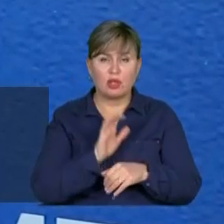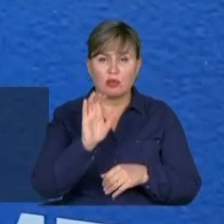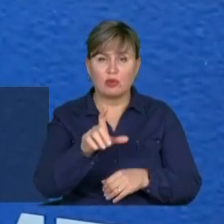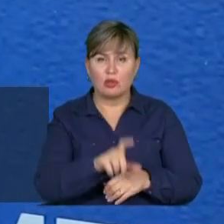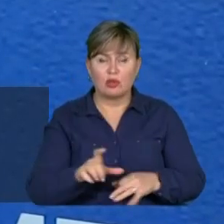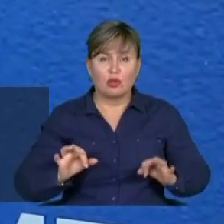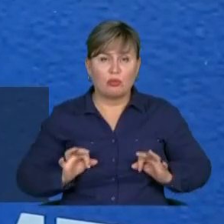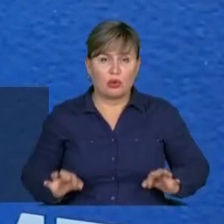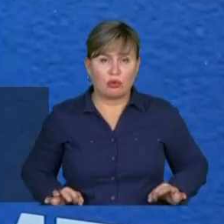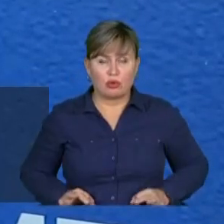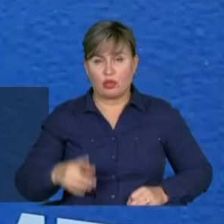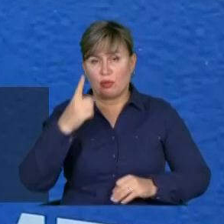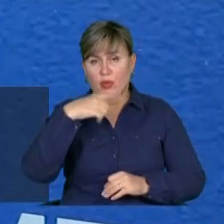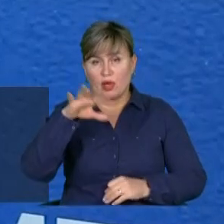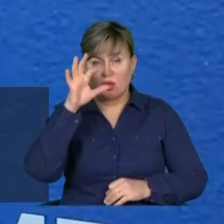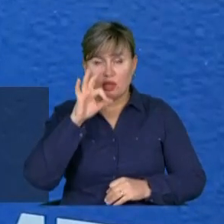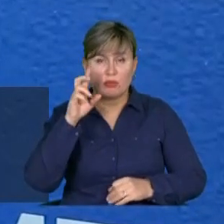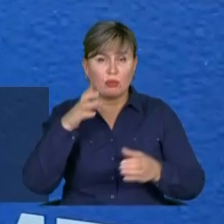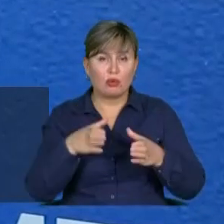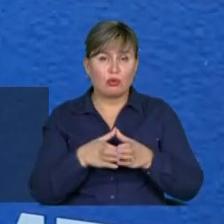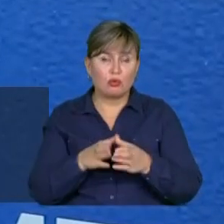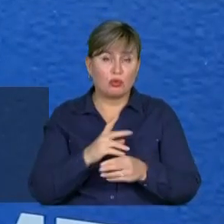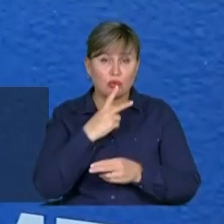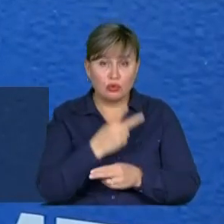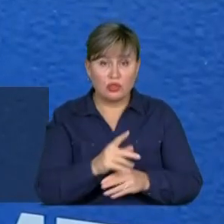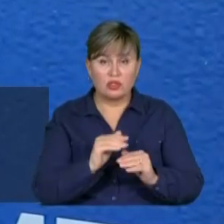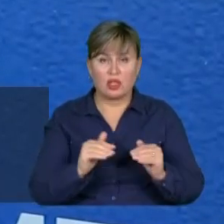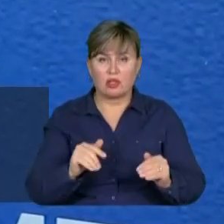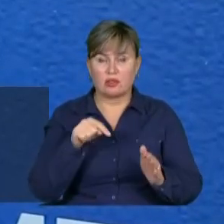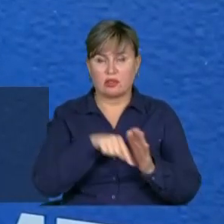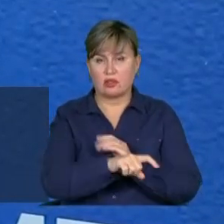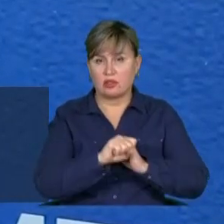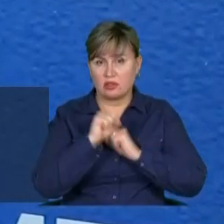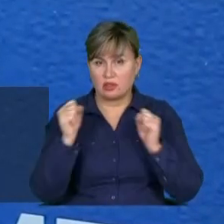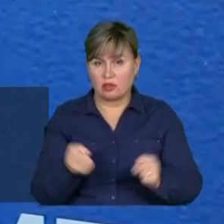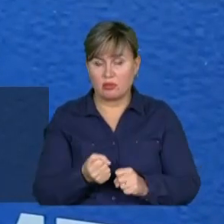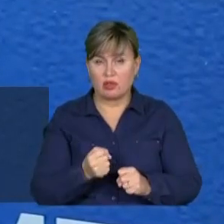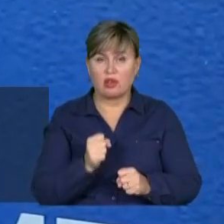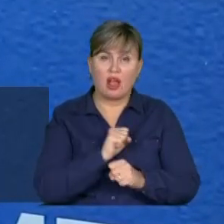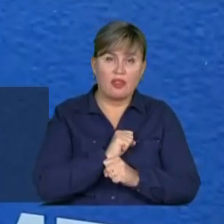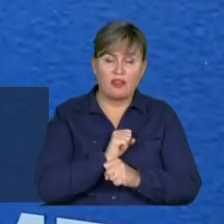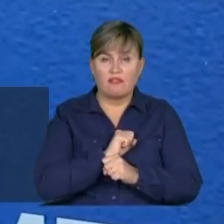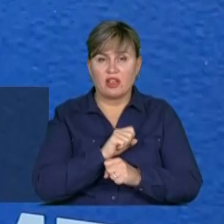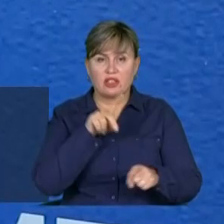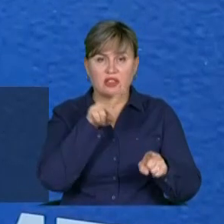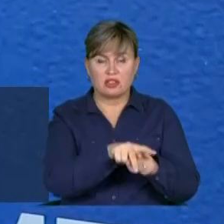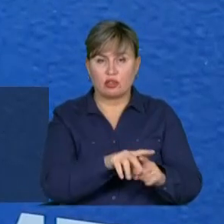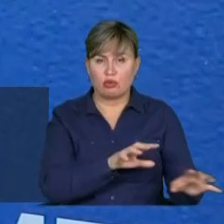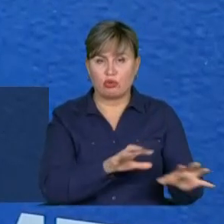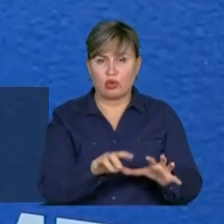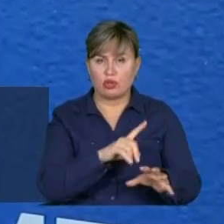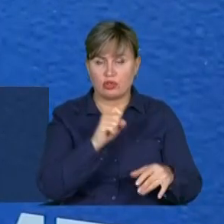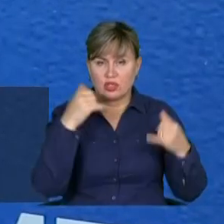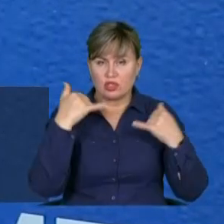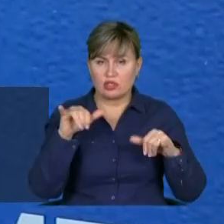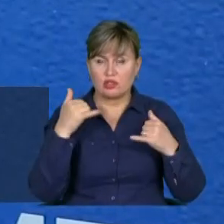сотрудники прокуратуры и полиции. Мобильная группа установила, что дети находились на зимовке, где их в каникулы и на выходных заставляли ухаживать за